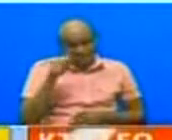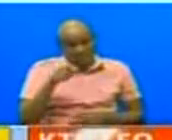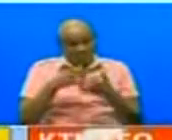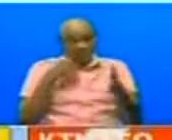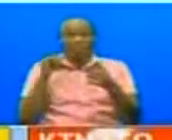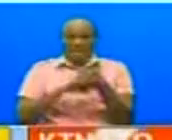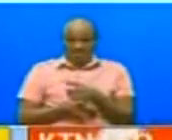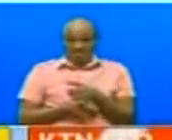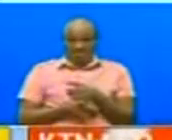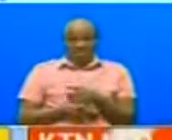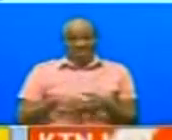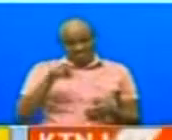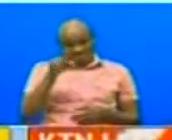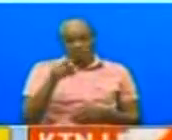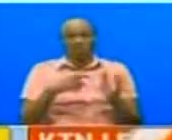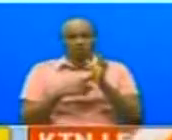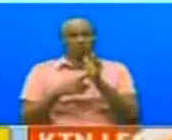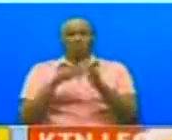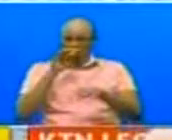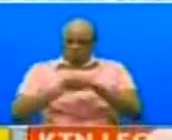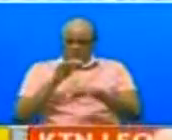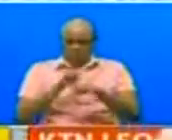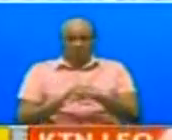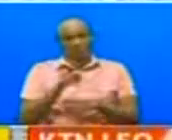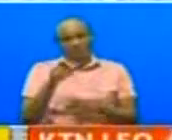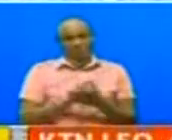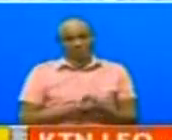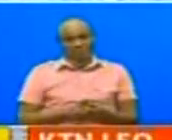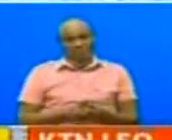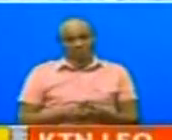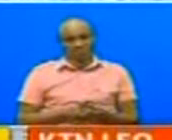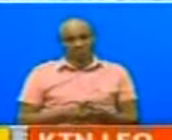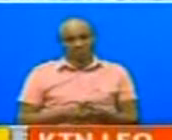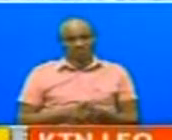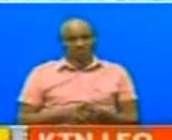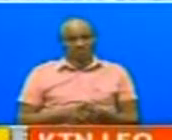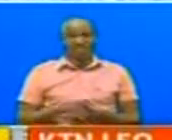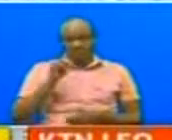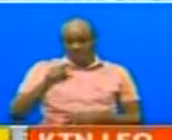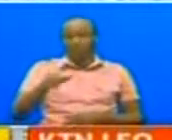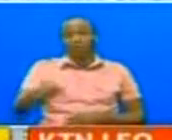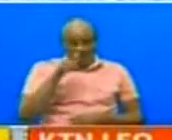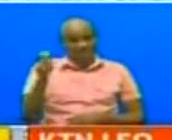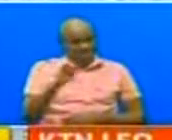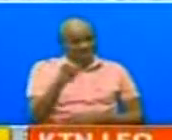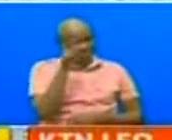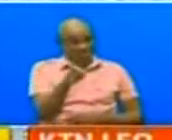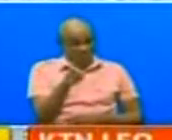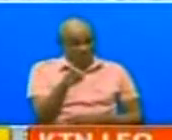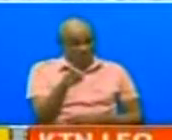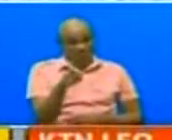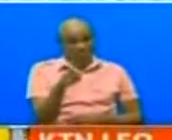kuolewa, na hiyo huwa ishara njema kwake. Kwa family sisi, hiyo mama korogoto, hiyo kengele kama hiyo,